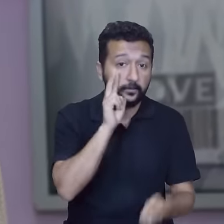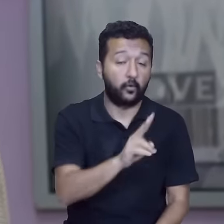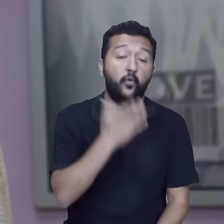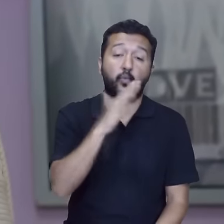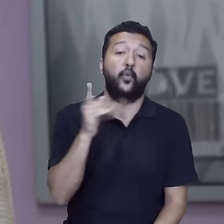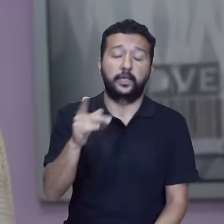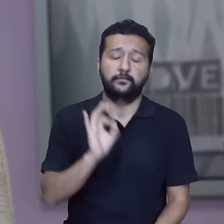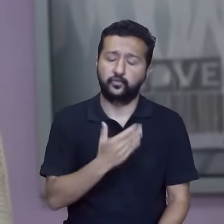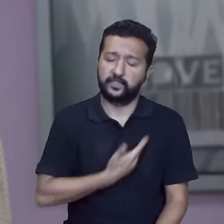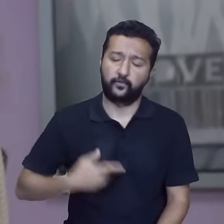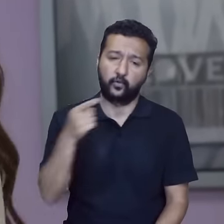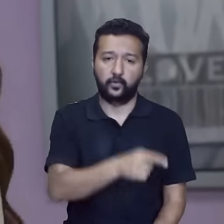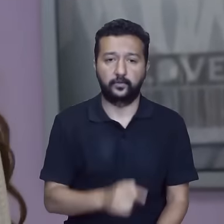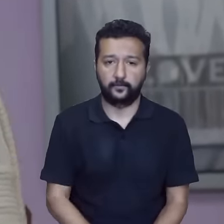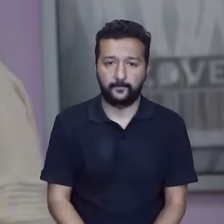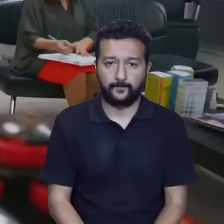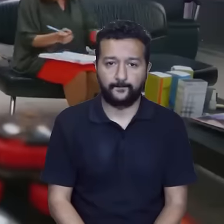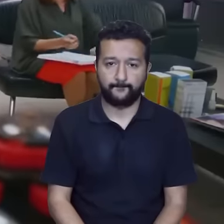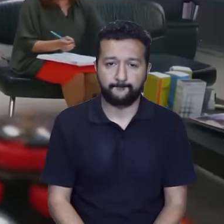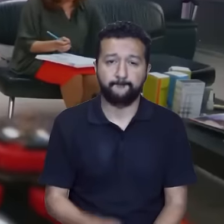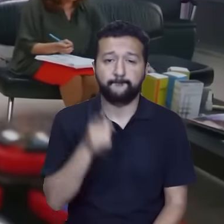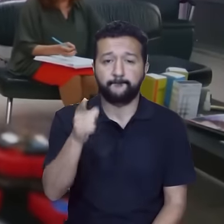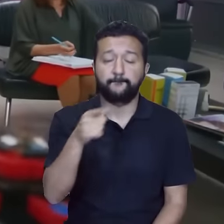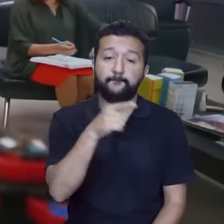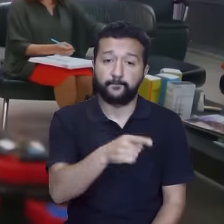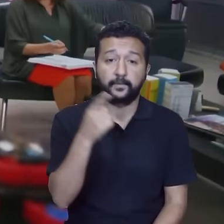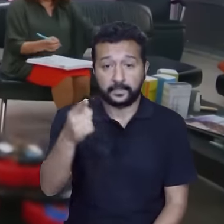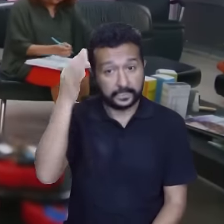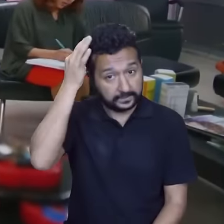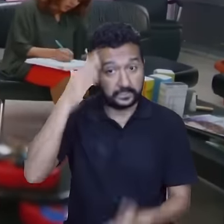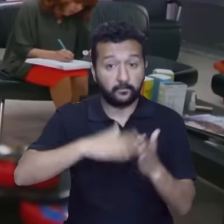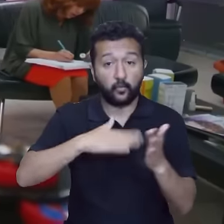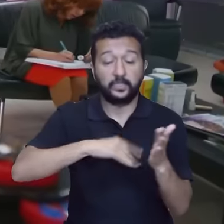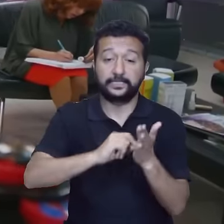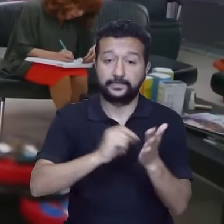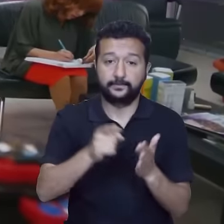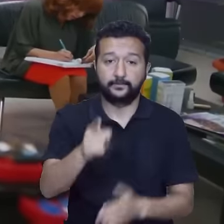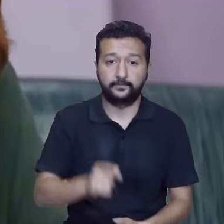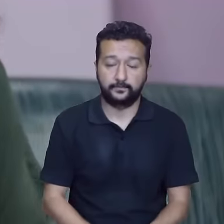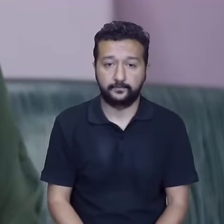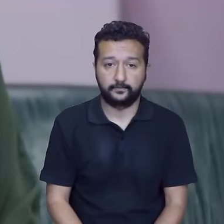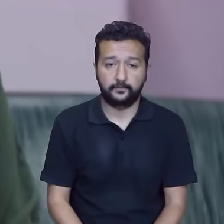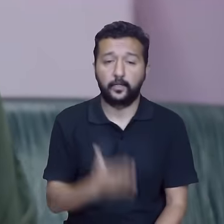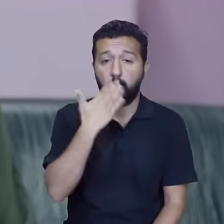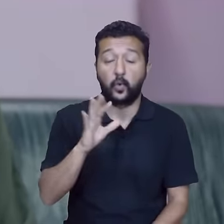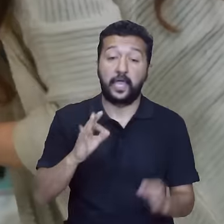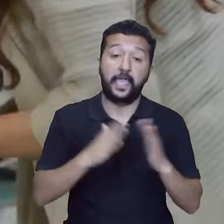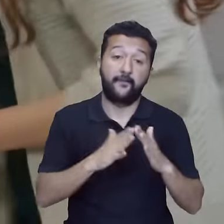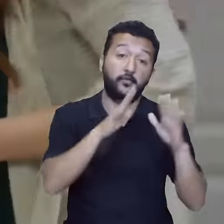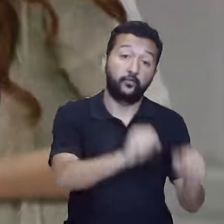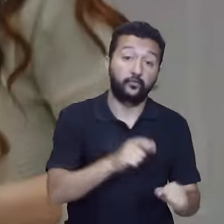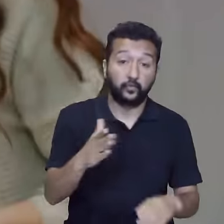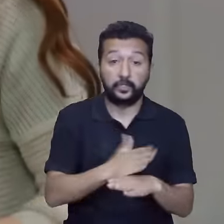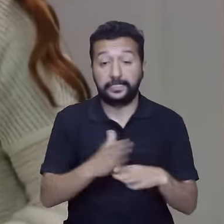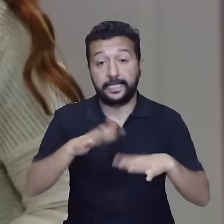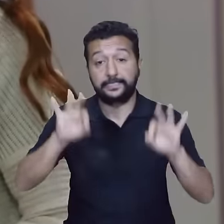mü canım? Emel dikkat dağıttı. Şey yaz, saç boyası yaz. Ha. Yok ev tutmuş da yok